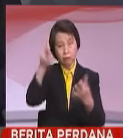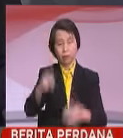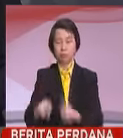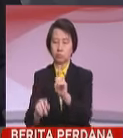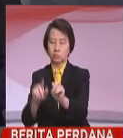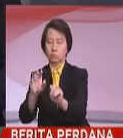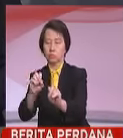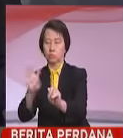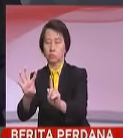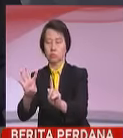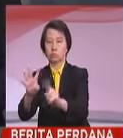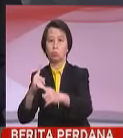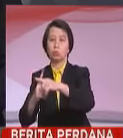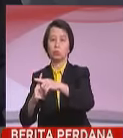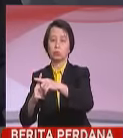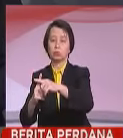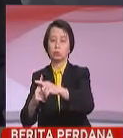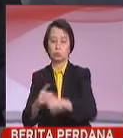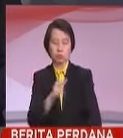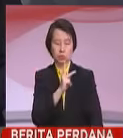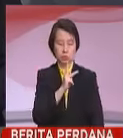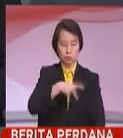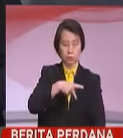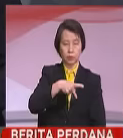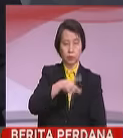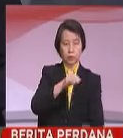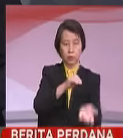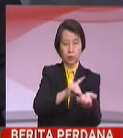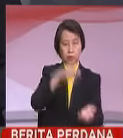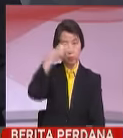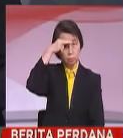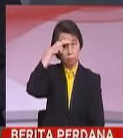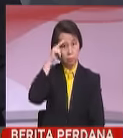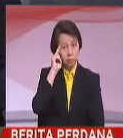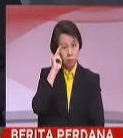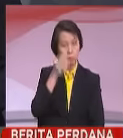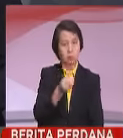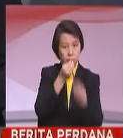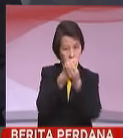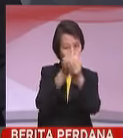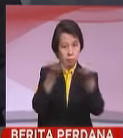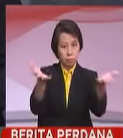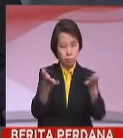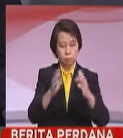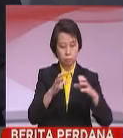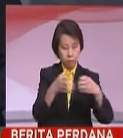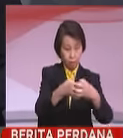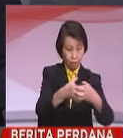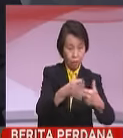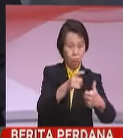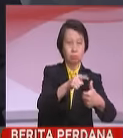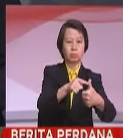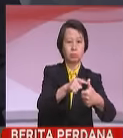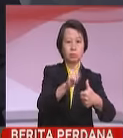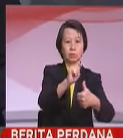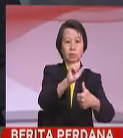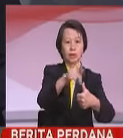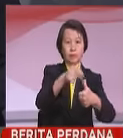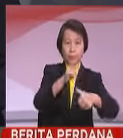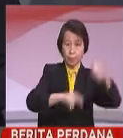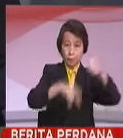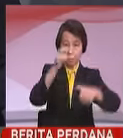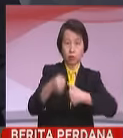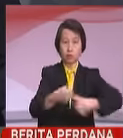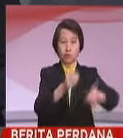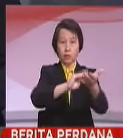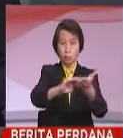114 kes positif dikesan. Ketua Pengarah Kesihatan Tan Sri Dr. Nur Hisham Abdullah memaklumkan kluster terlibat adalah Tapak Bina Sungai